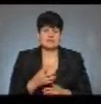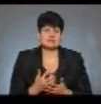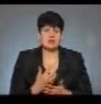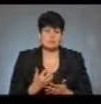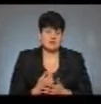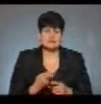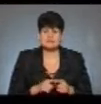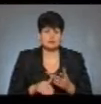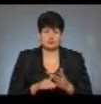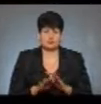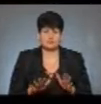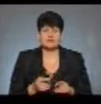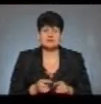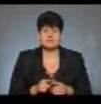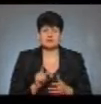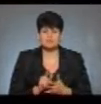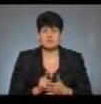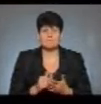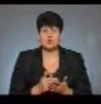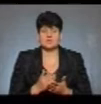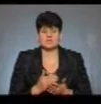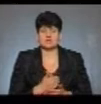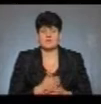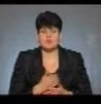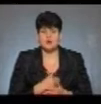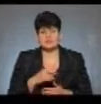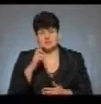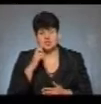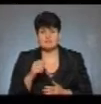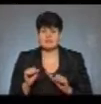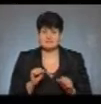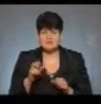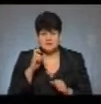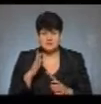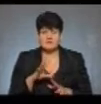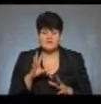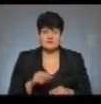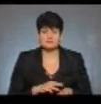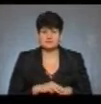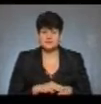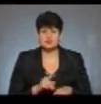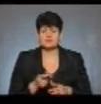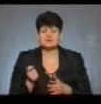Це не допомогло. Це мало бути політична воля держави, керівництва держави, всіх правоохоронців,